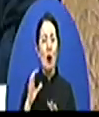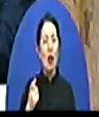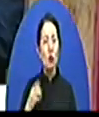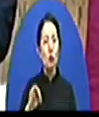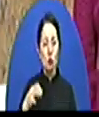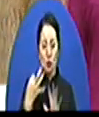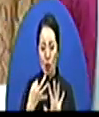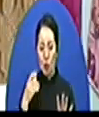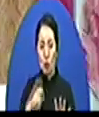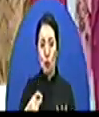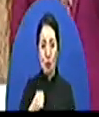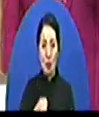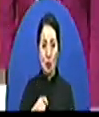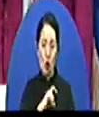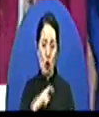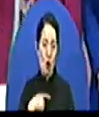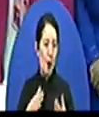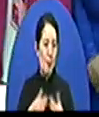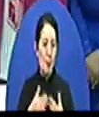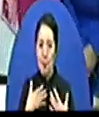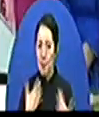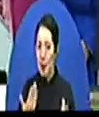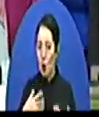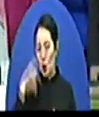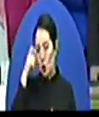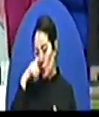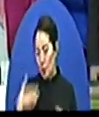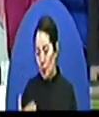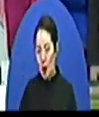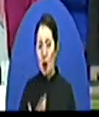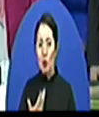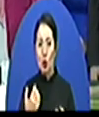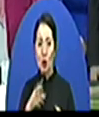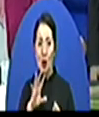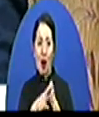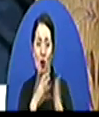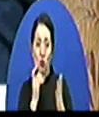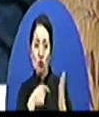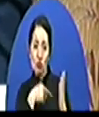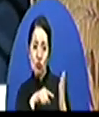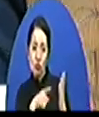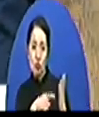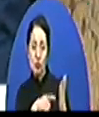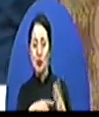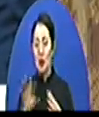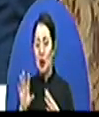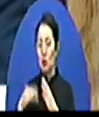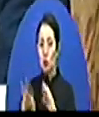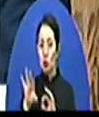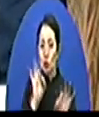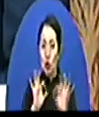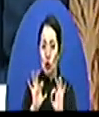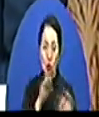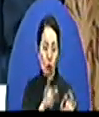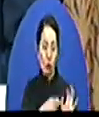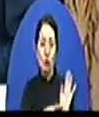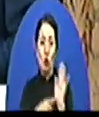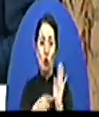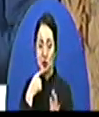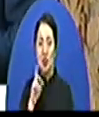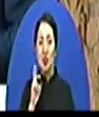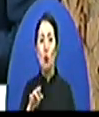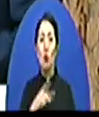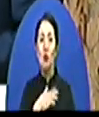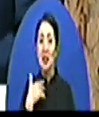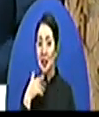хаагчтай бүгөөд өөрийн орон сууцгүй түрээсийн байранд амьдарч байгаа дээрх 10 албан хаагчийг хамт олон нь сонгосон гэдгийг нэмэхүү дарга